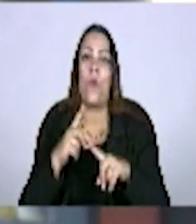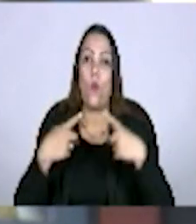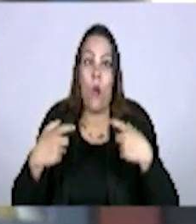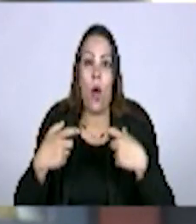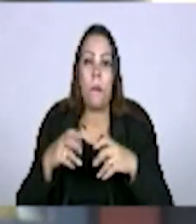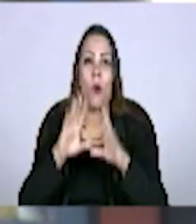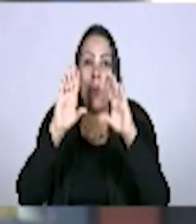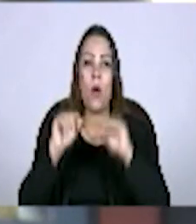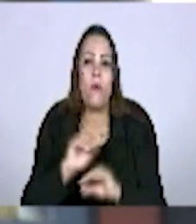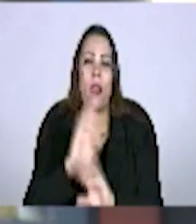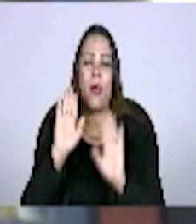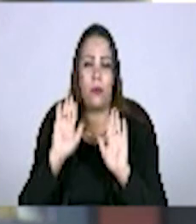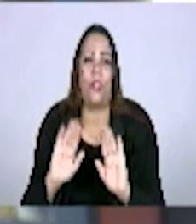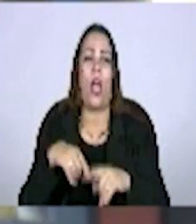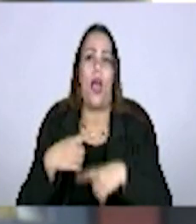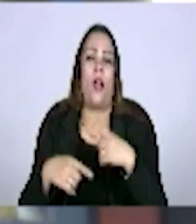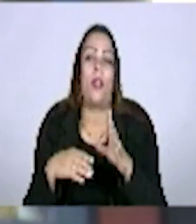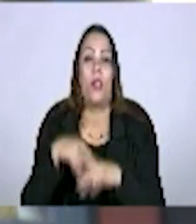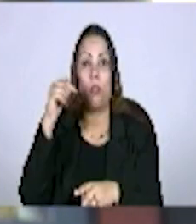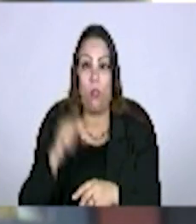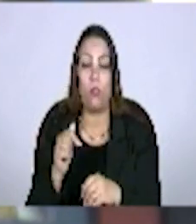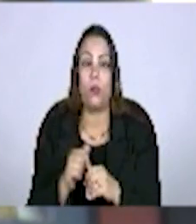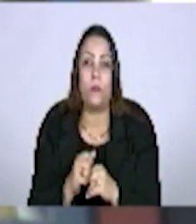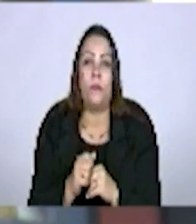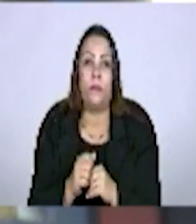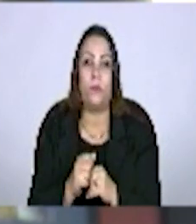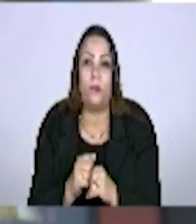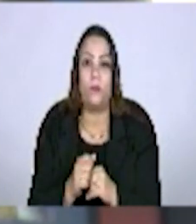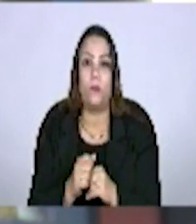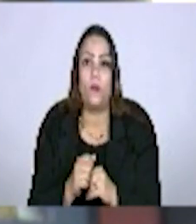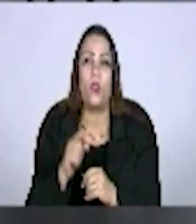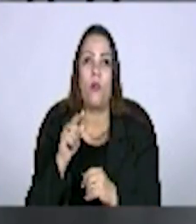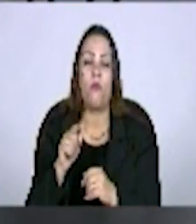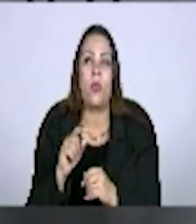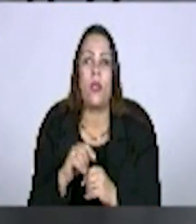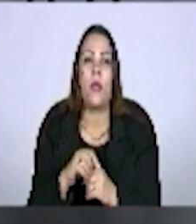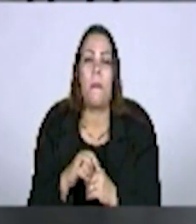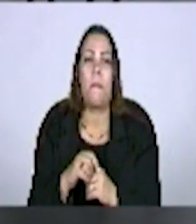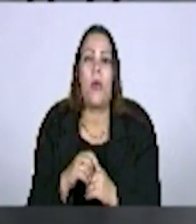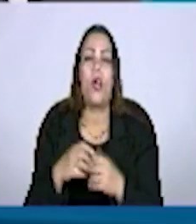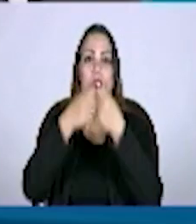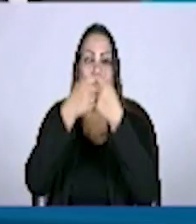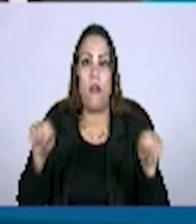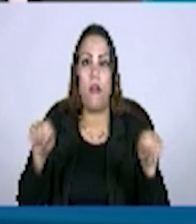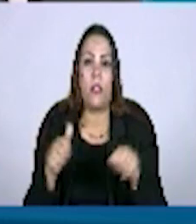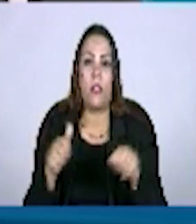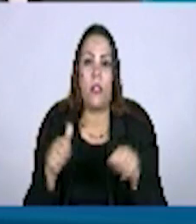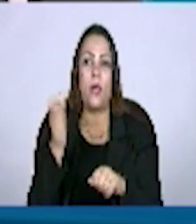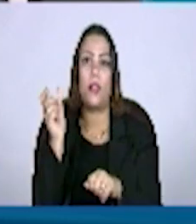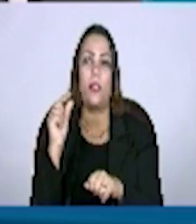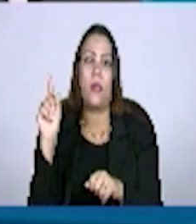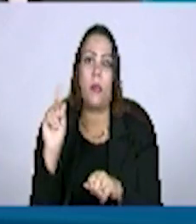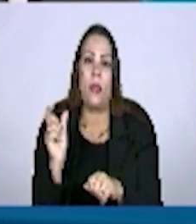في قطاع غازه النهارده ا غلاف صحيفه الاندبندنت